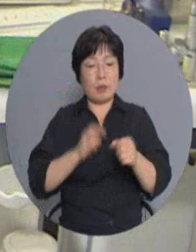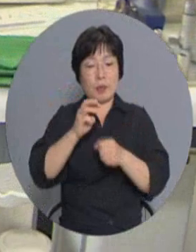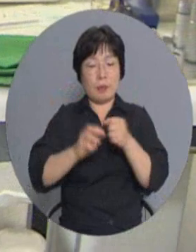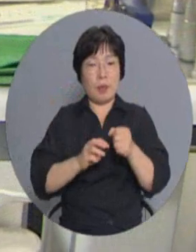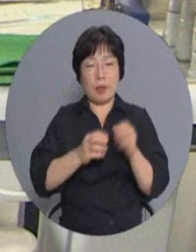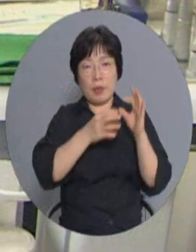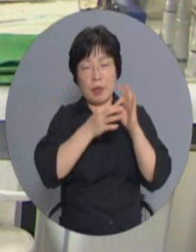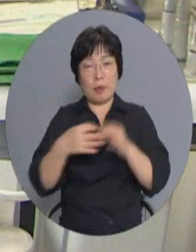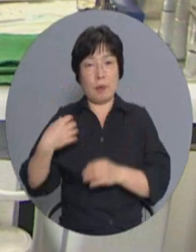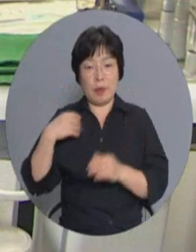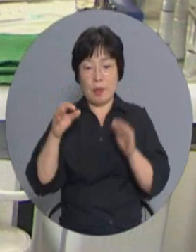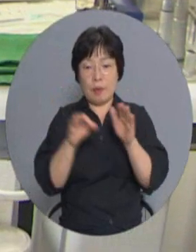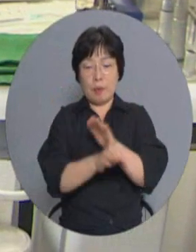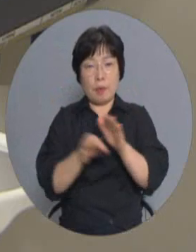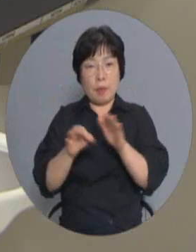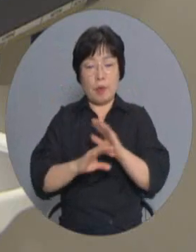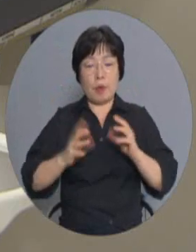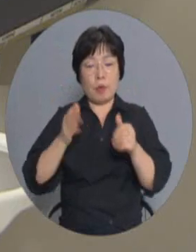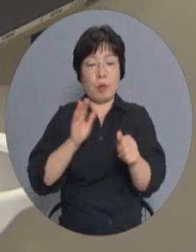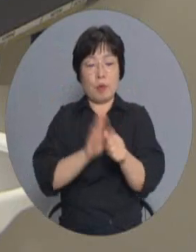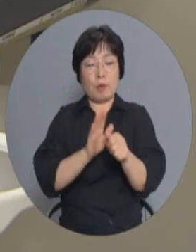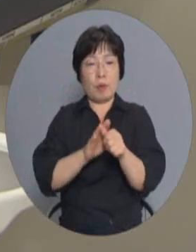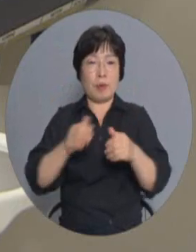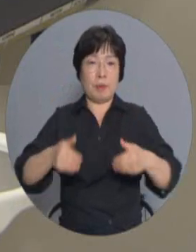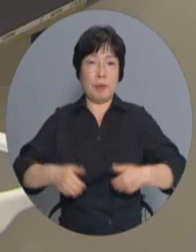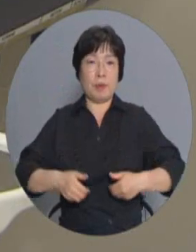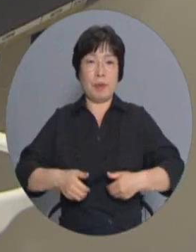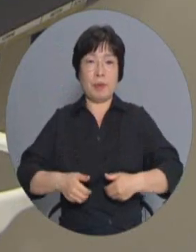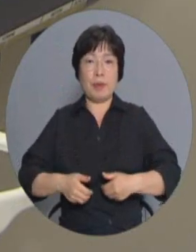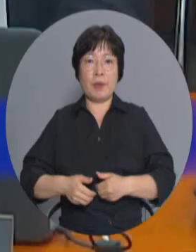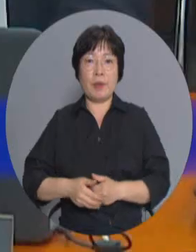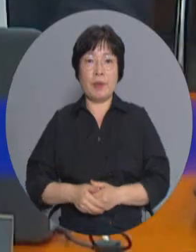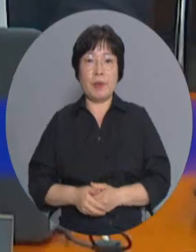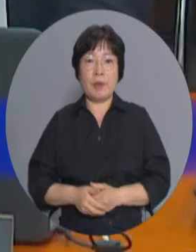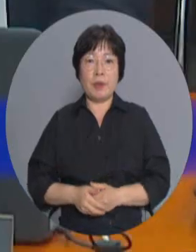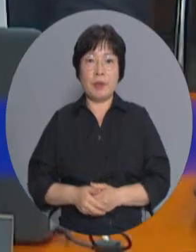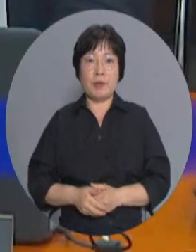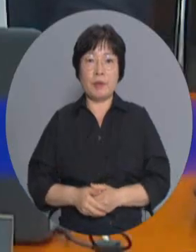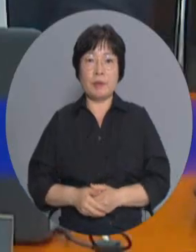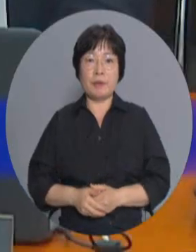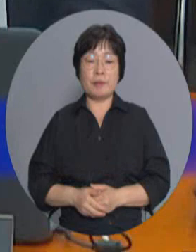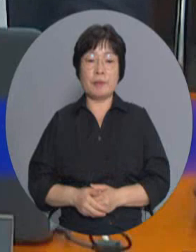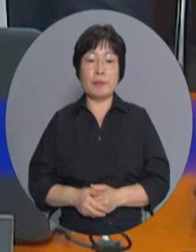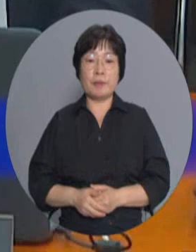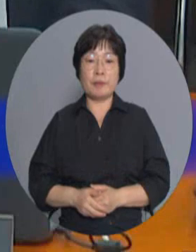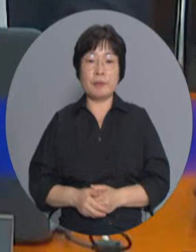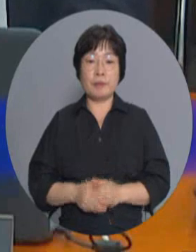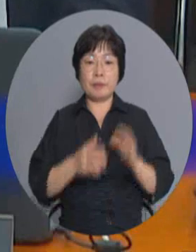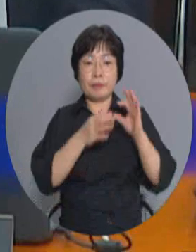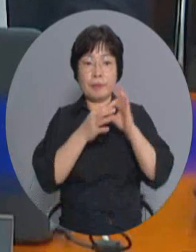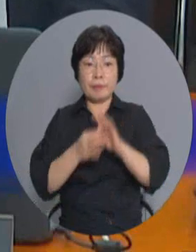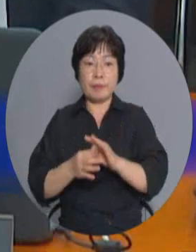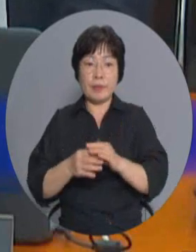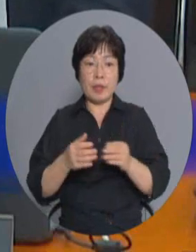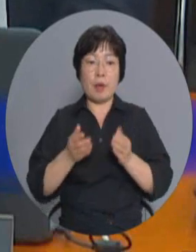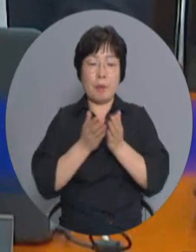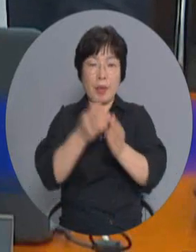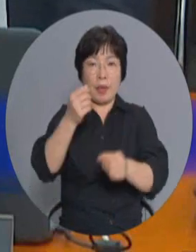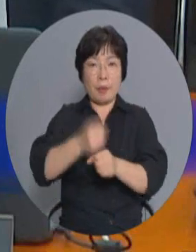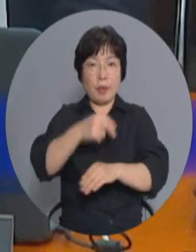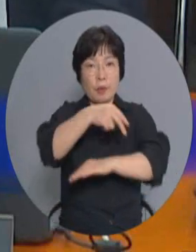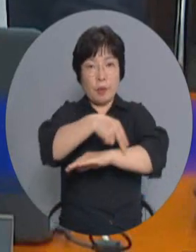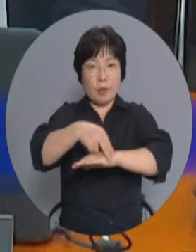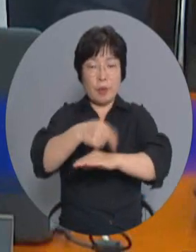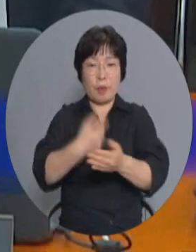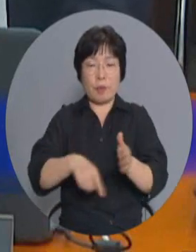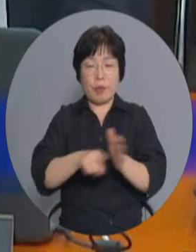지자체가 부담하고 있어 국비 지원이 필요하다는 지적이 제기됐습니다. 건조를 하거나 설계를 하거나 네네. 수술하는 것에